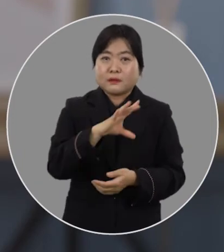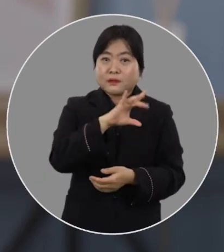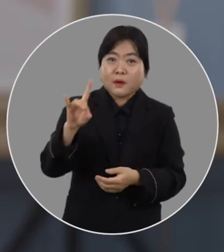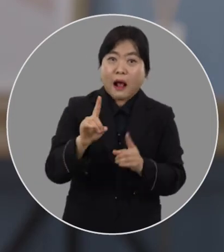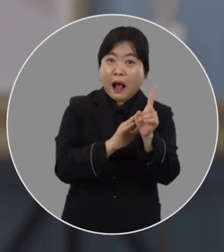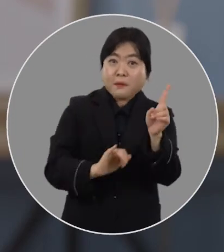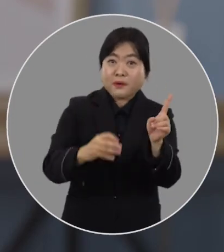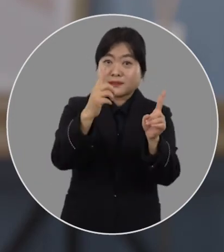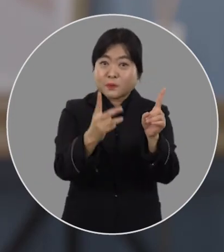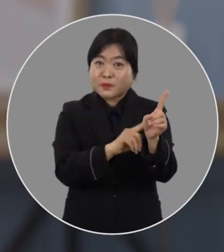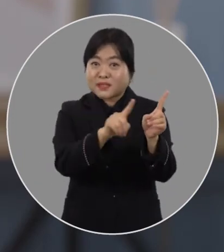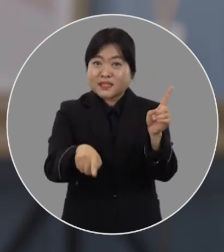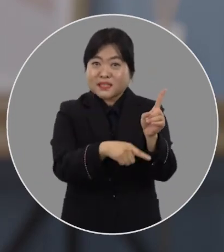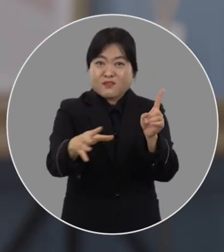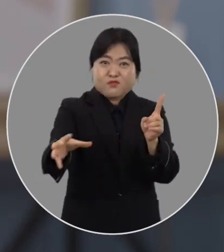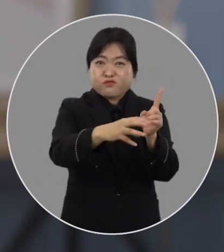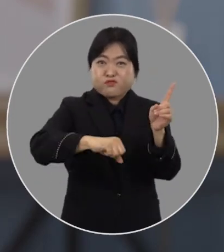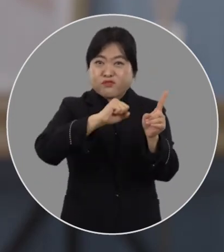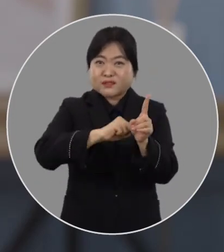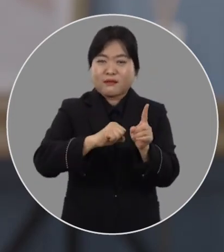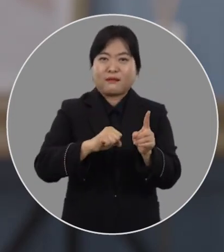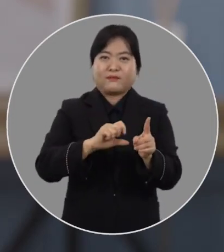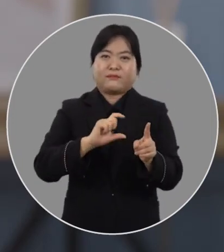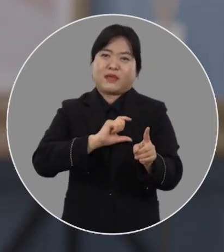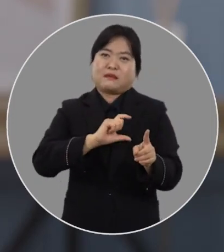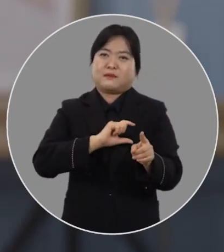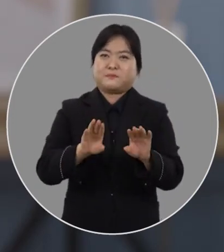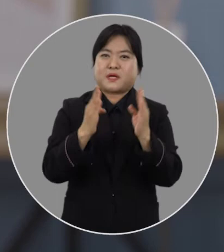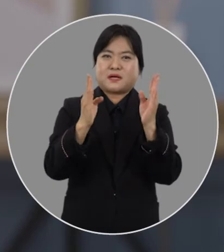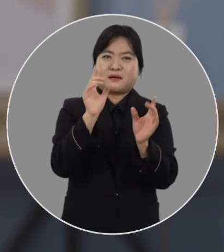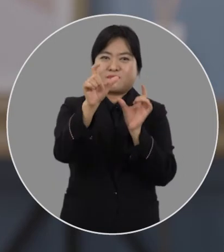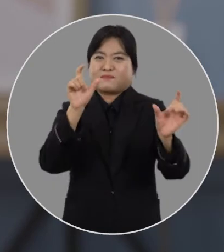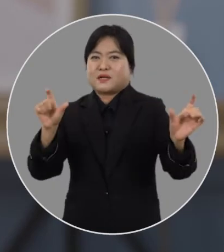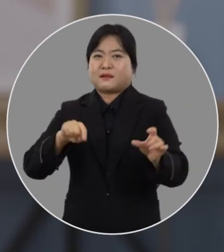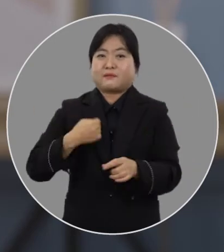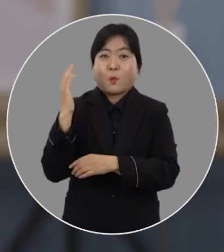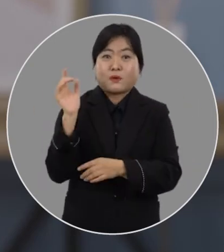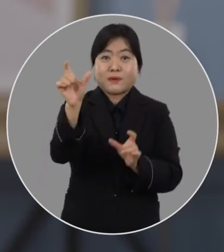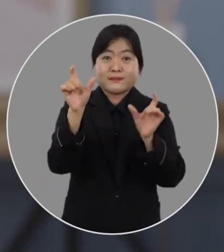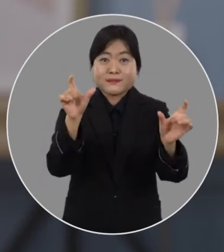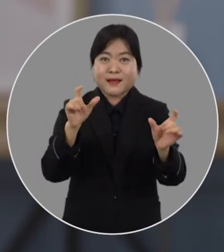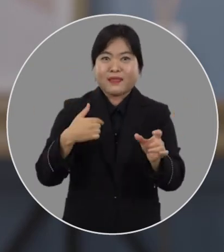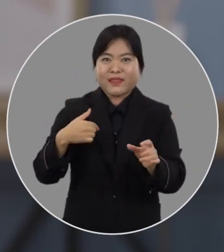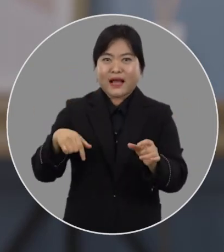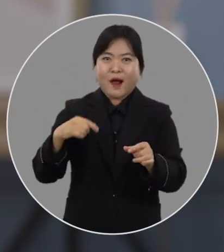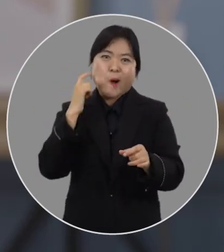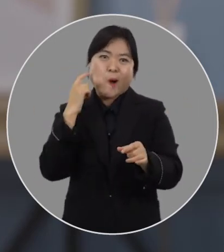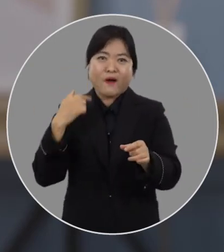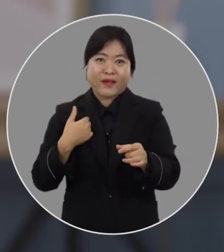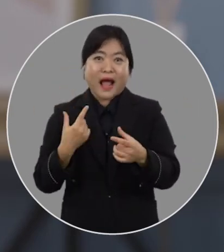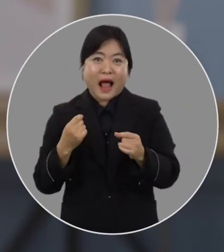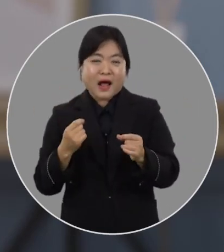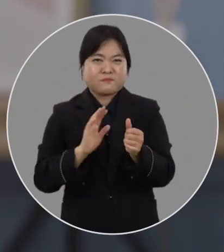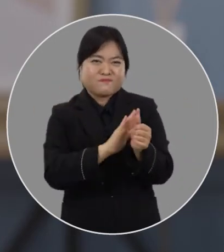명의 트롤이 여러 개의 계정들을 개설해서 자신이 올린 메시지에 지지하는 답글들을 달아가면서 마치